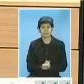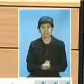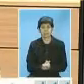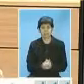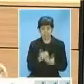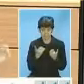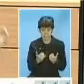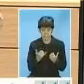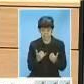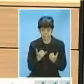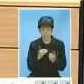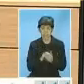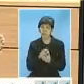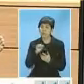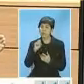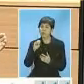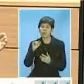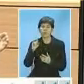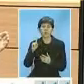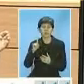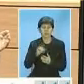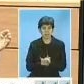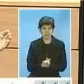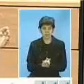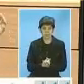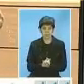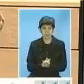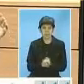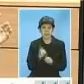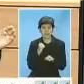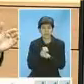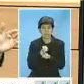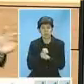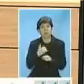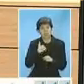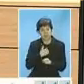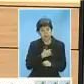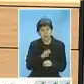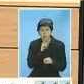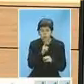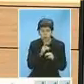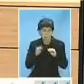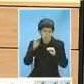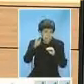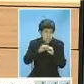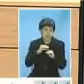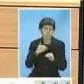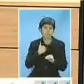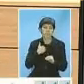ล่าสุดวันนี้นายสมยศได้ถูกกล่าวหาอีกคดีหนึ่ง